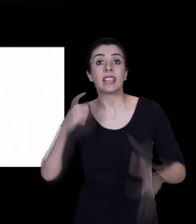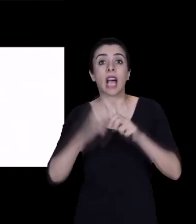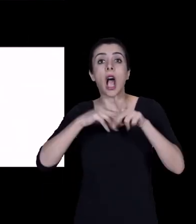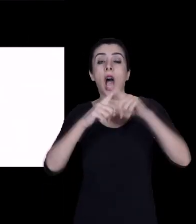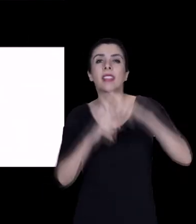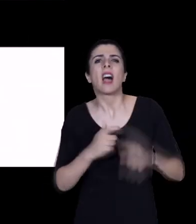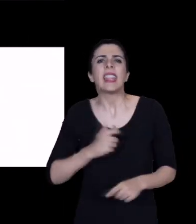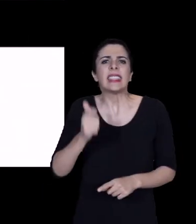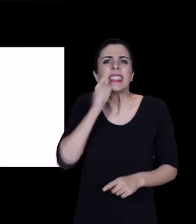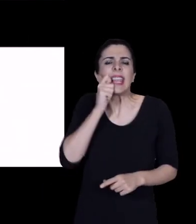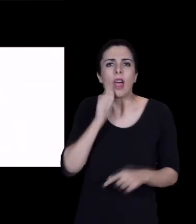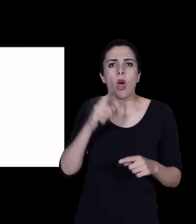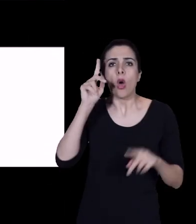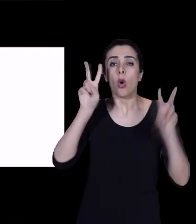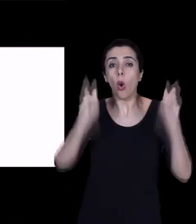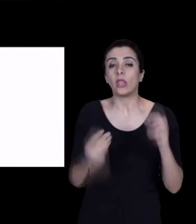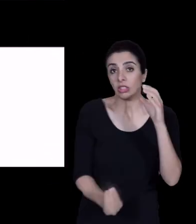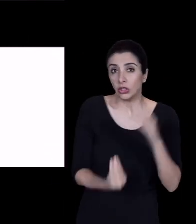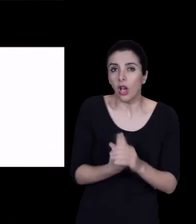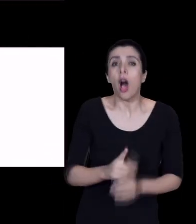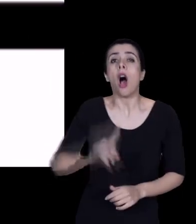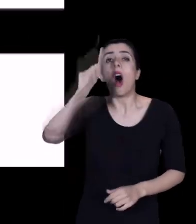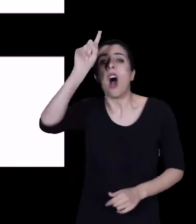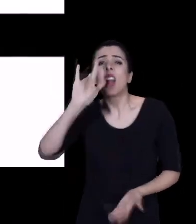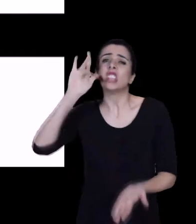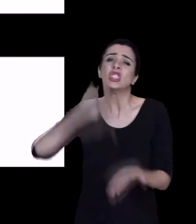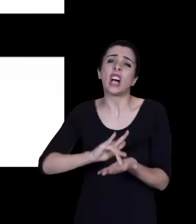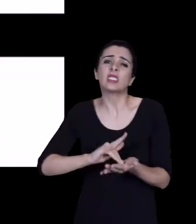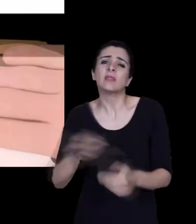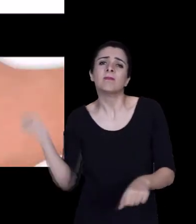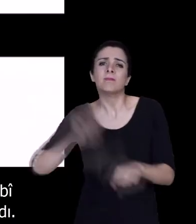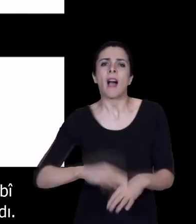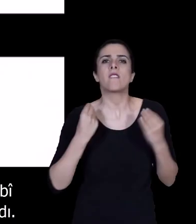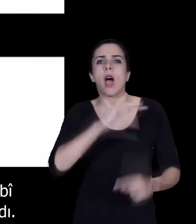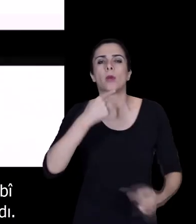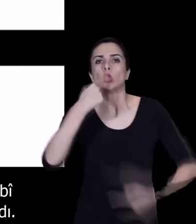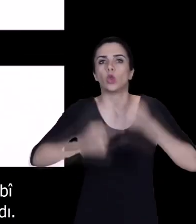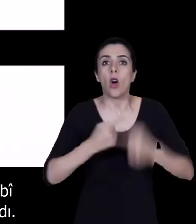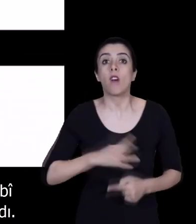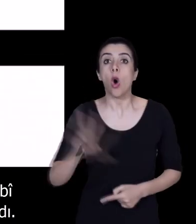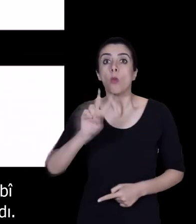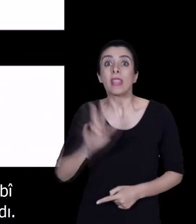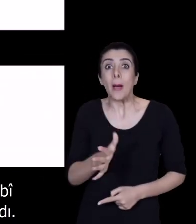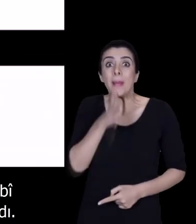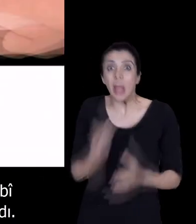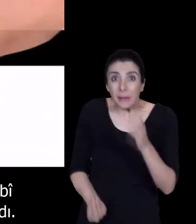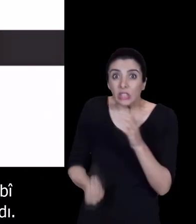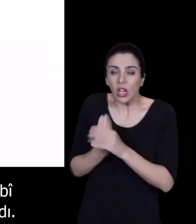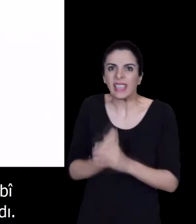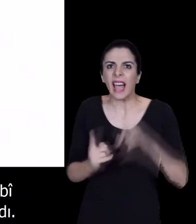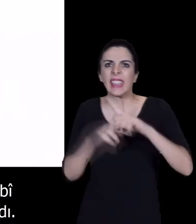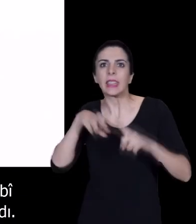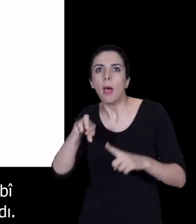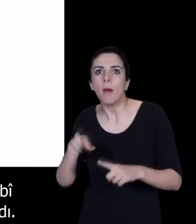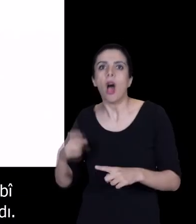sakatlık tümüyle dini bir konu olarak görülmekte ve Tanrı'nın gazabı olarak yorumlanmaktaydı. Modern bilimin doğuşuyla birlikte